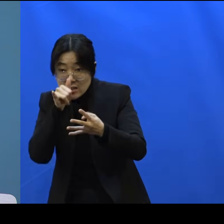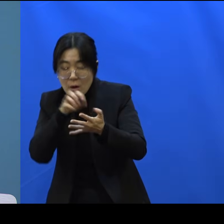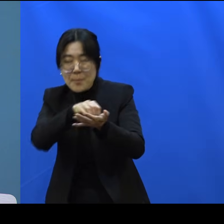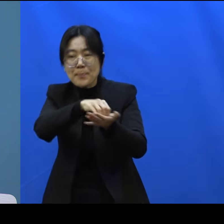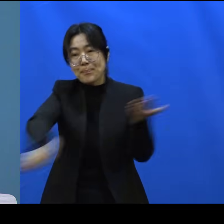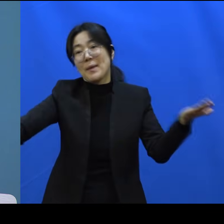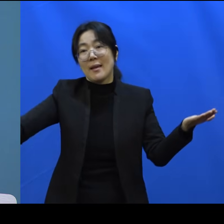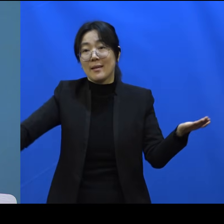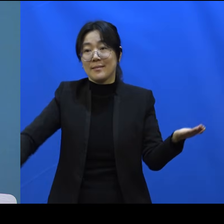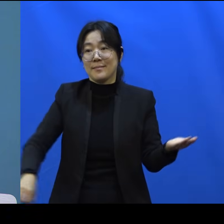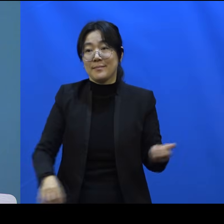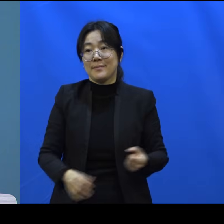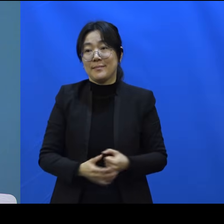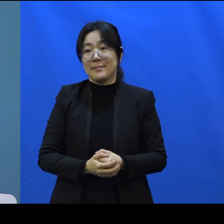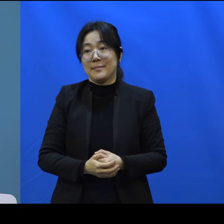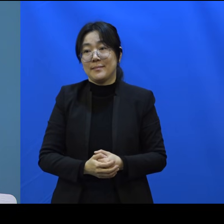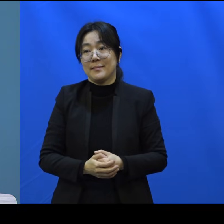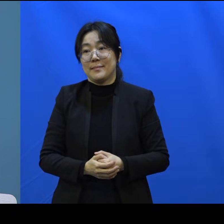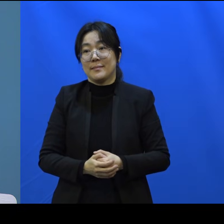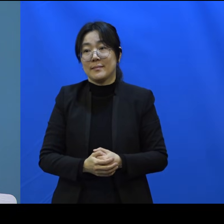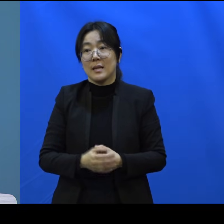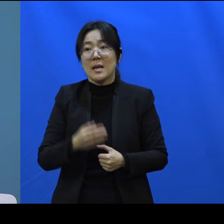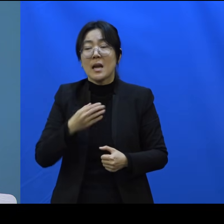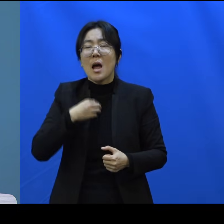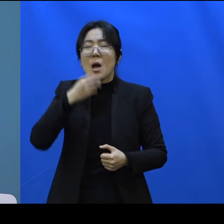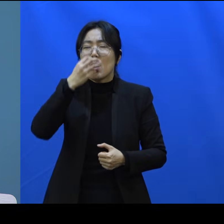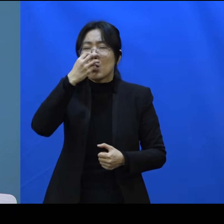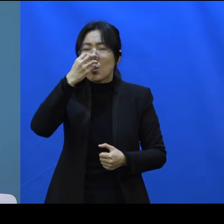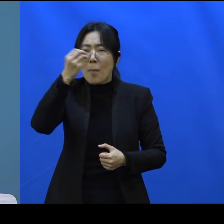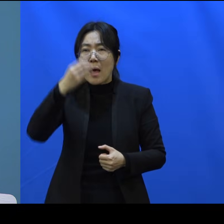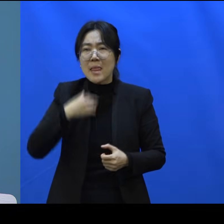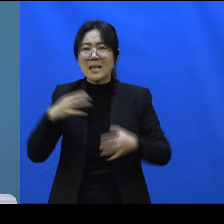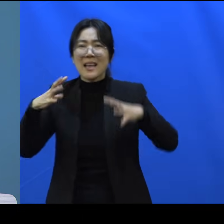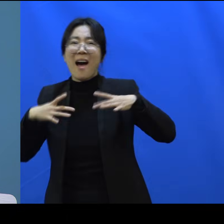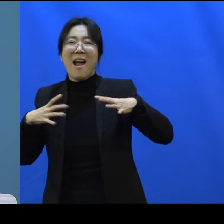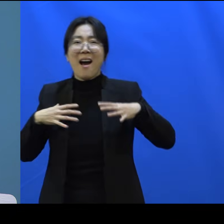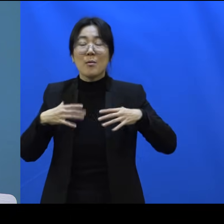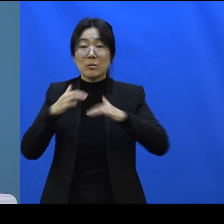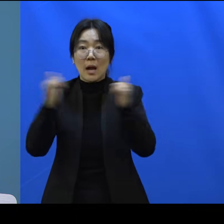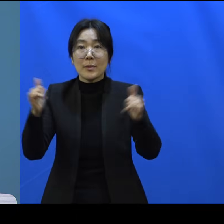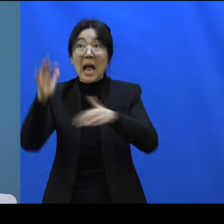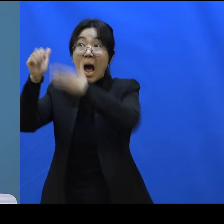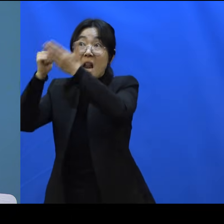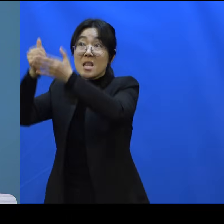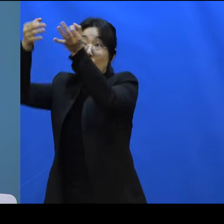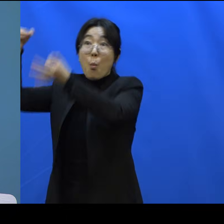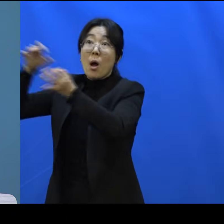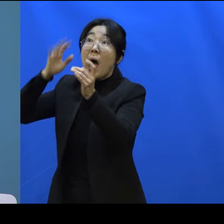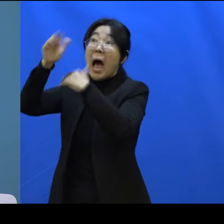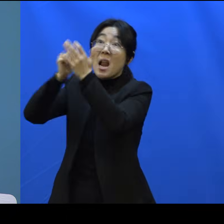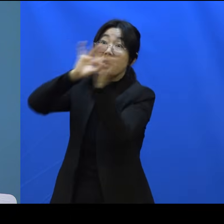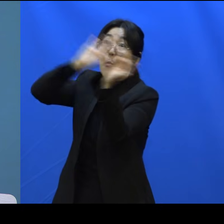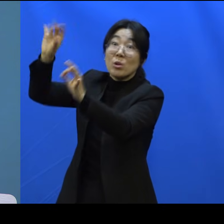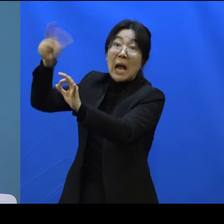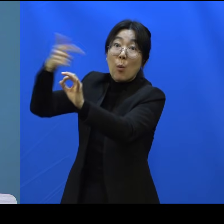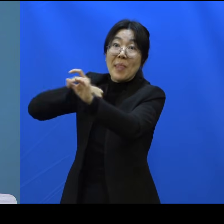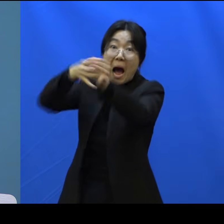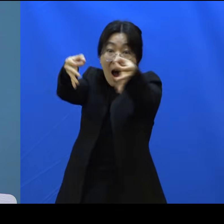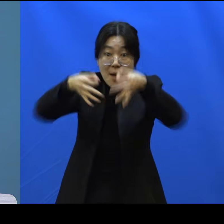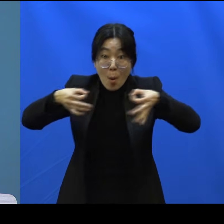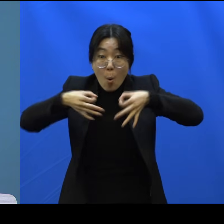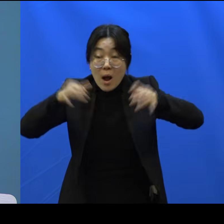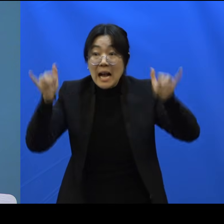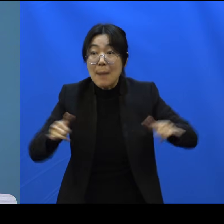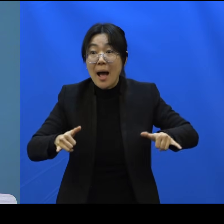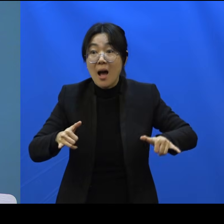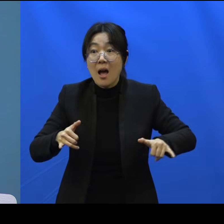영적 경험. 그러니까 이게 자기를 교만하게 할 가능성이 굉장히 많은 거죠. 그죠? 그래서 이 오늘 7절에 있는